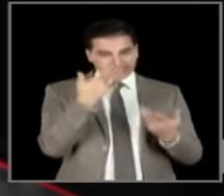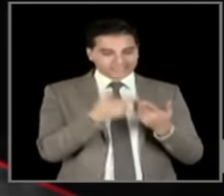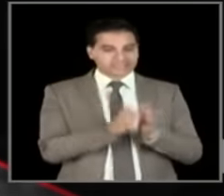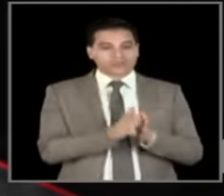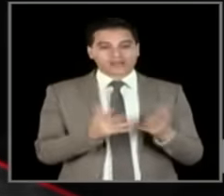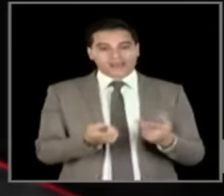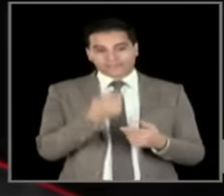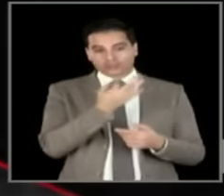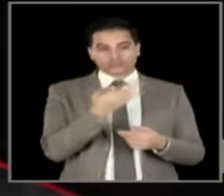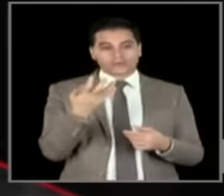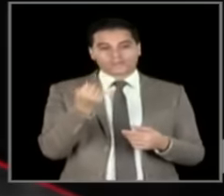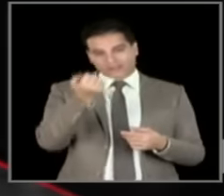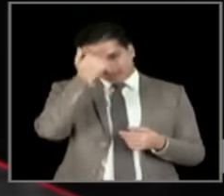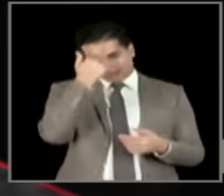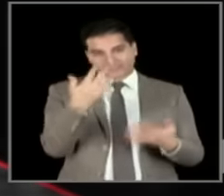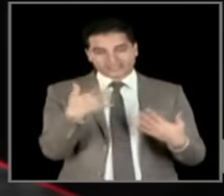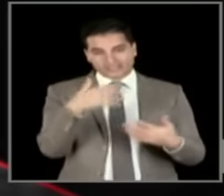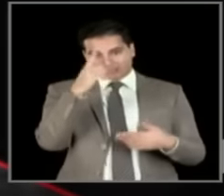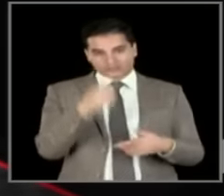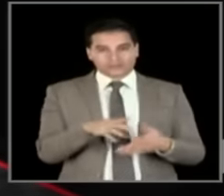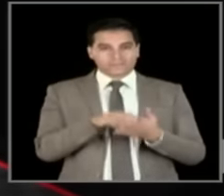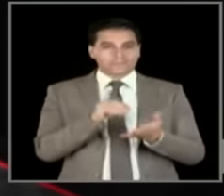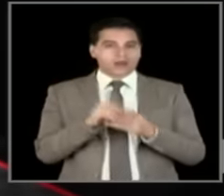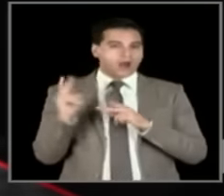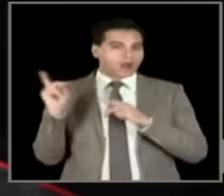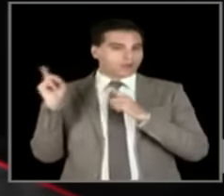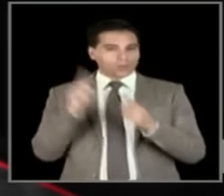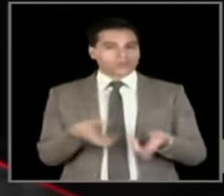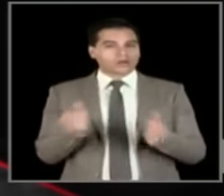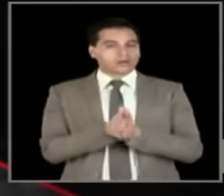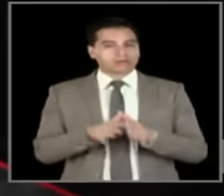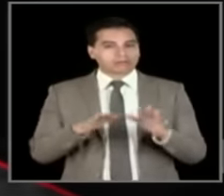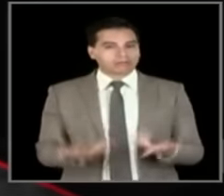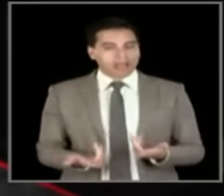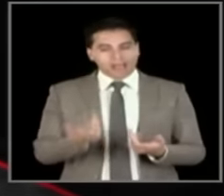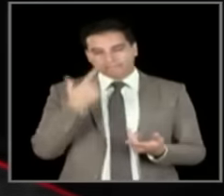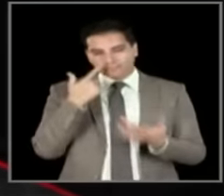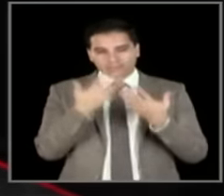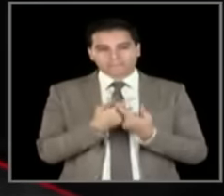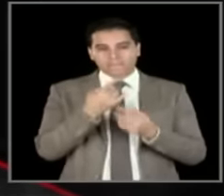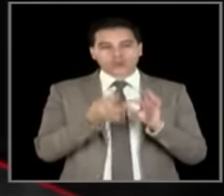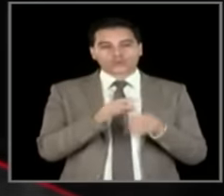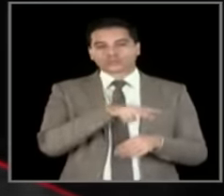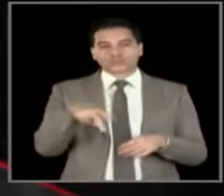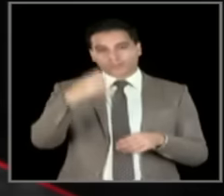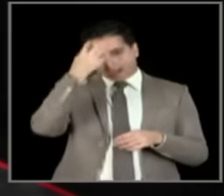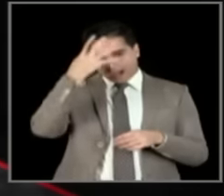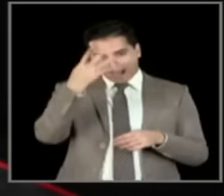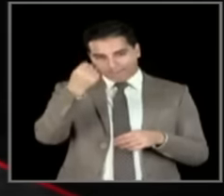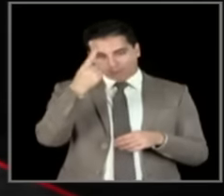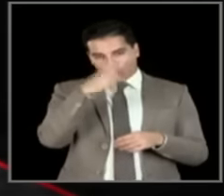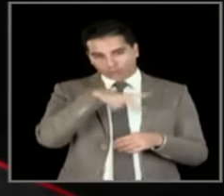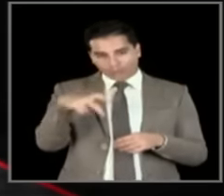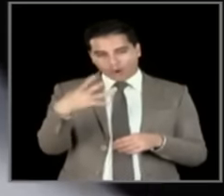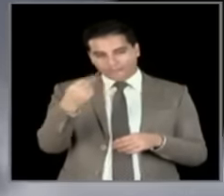بما يساوي 340 ألف جنيه، ويبقى مجموع المبلغ من أول حلقة لحد دلوقتي 1,840,000